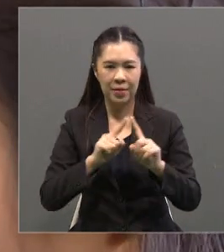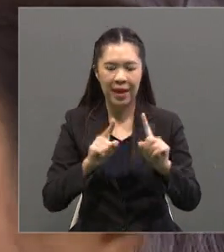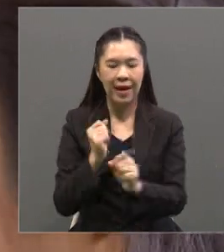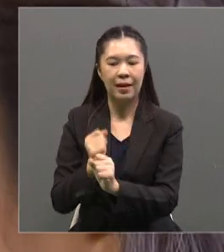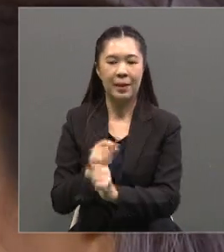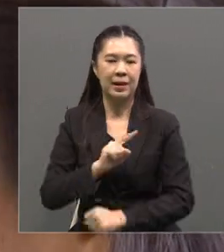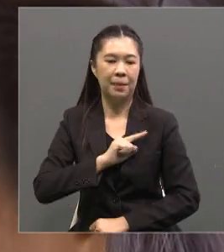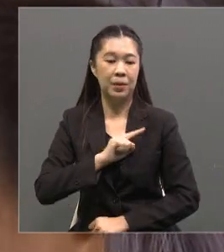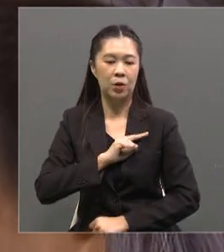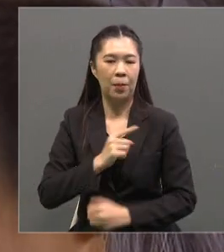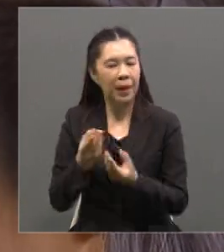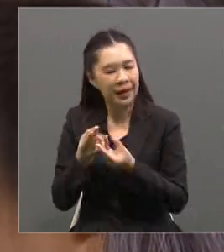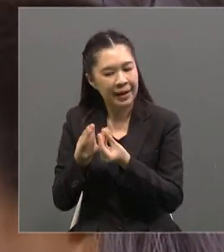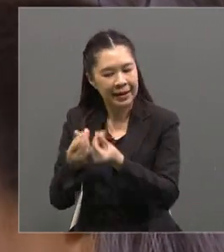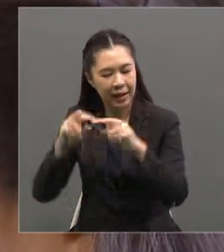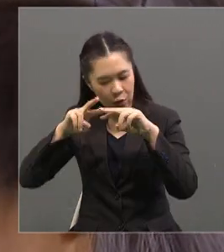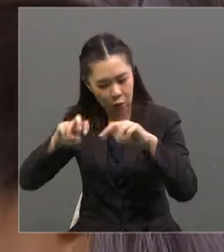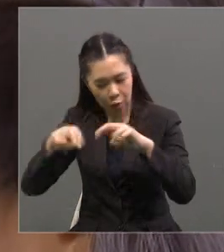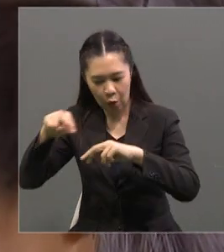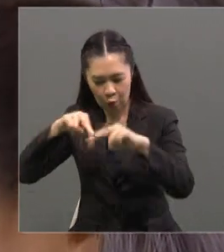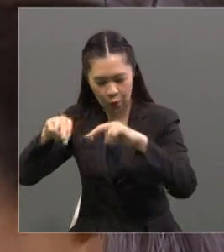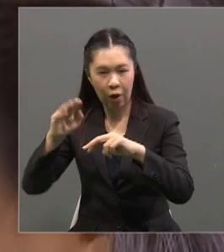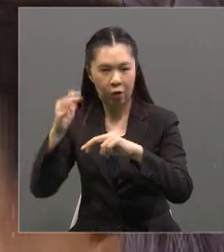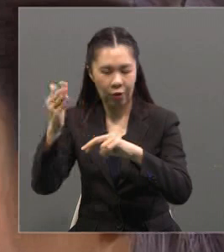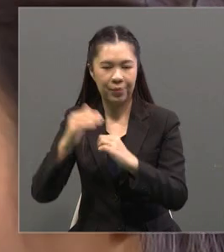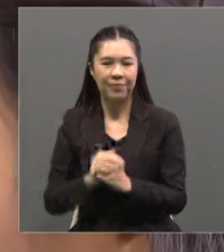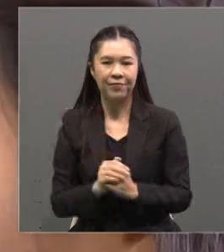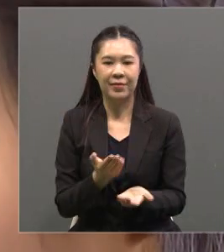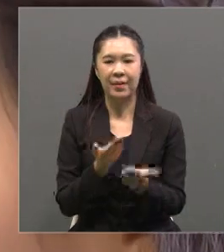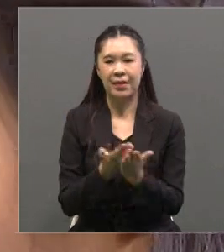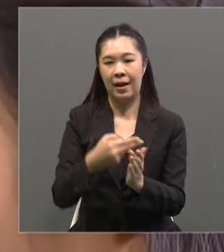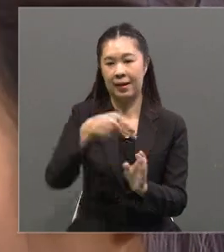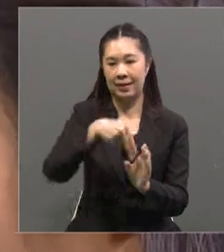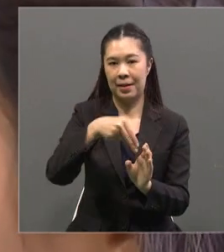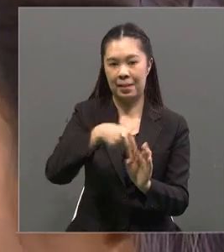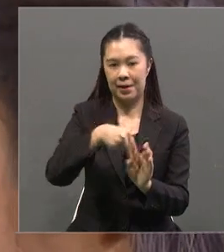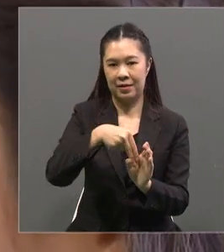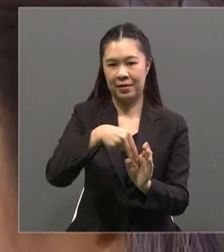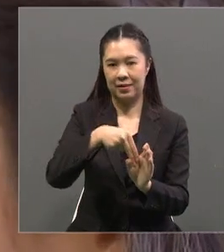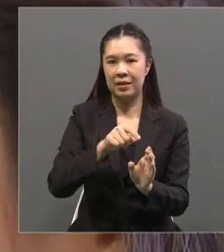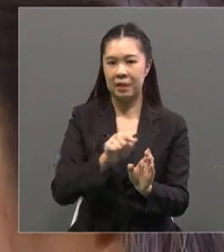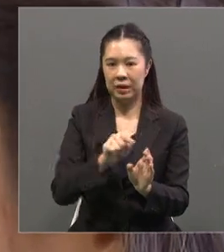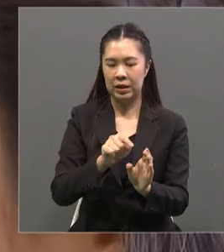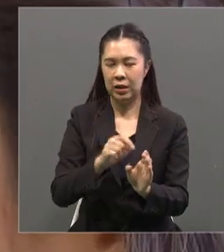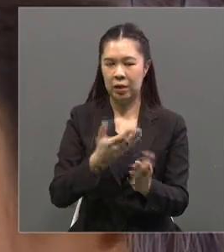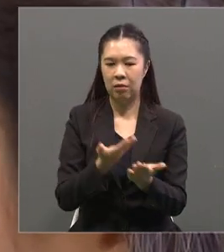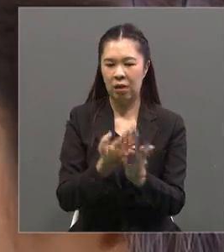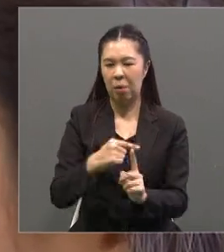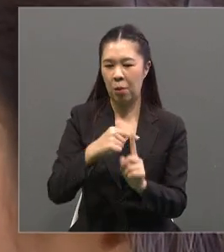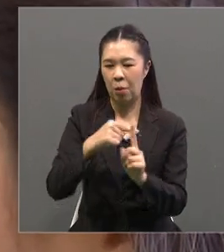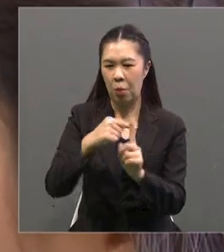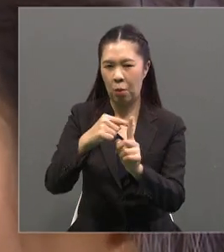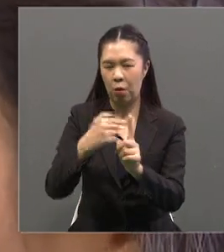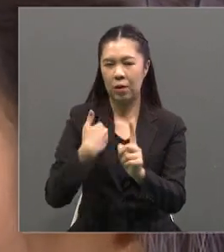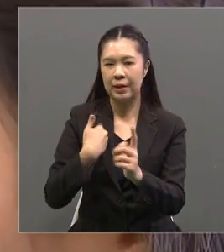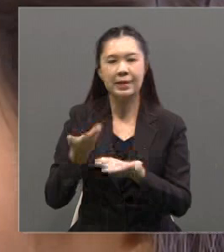เนี่ยไปศึกษารายละเอียดค่ะส่วนเรื่องของราคาน้ำมันเบนซินที่ปรับเพิ่มขึ้นต่อเนื่องเรื่องนี้นายพีรพันธ์ก็บอกว่าจ